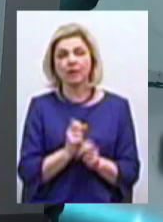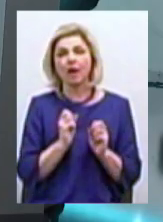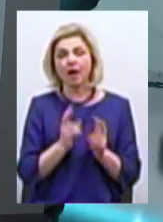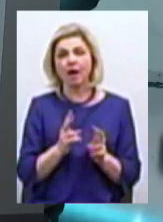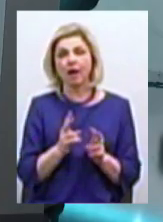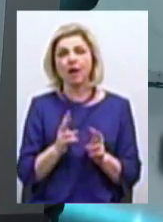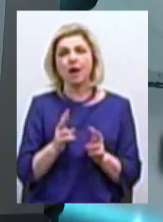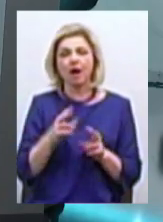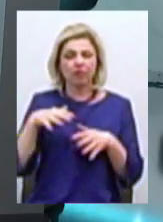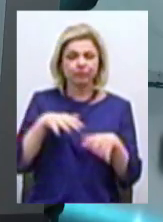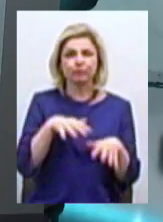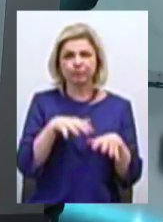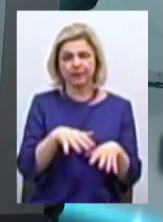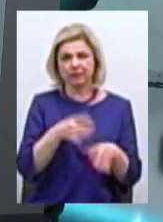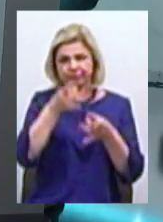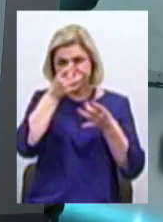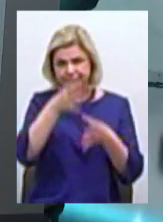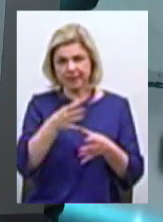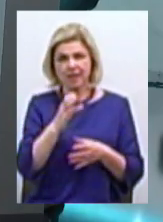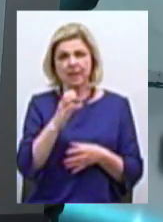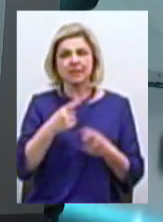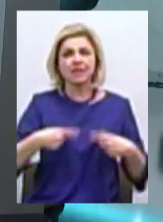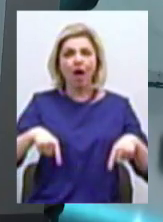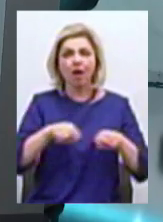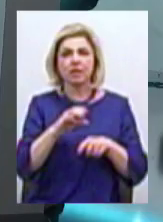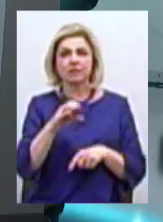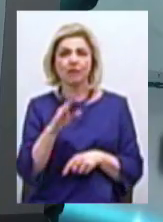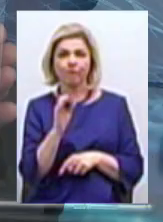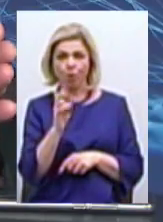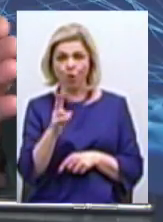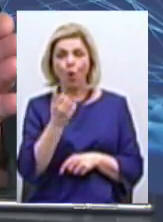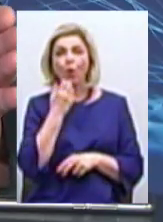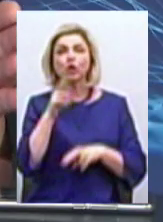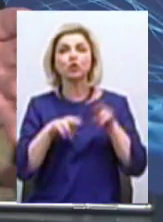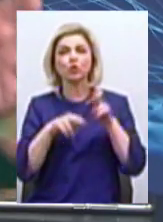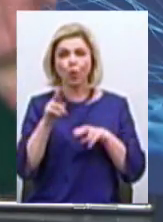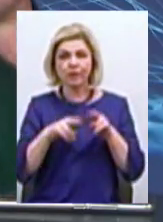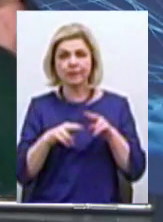каскад, гниючих ставків зробили. Ви розумієте, що коли строїться дамба на річці,